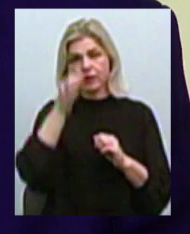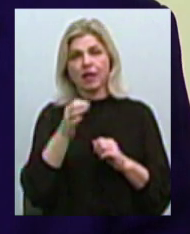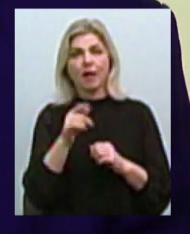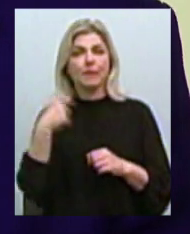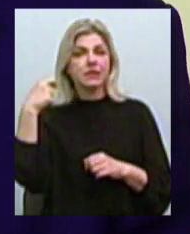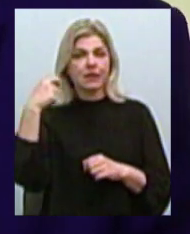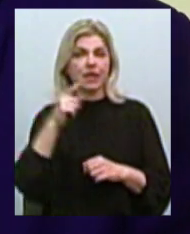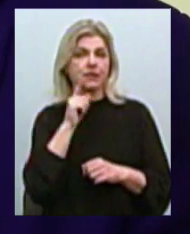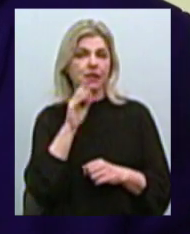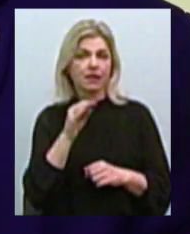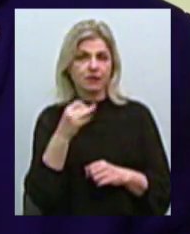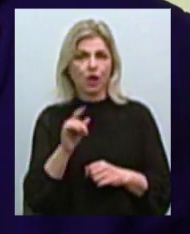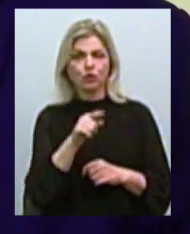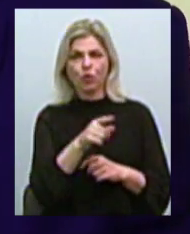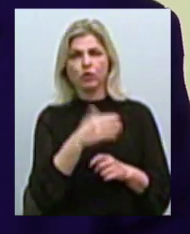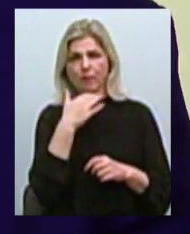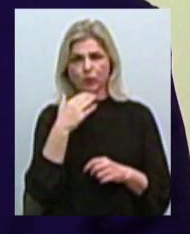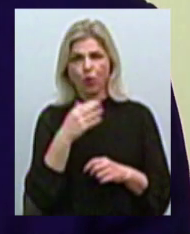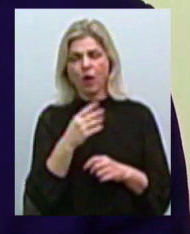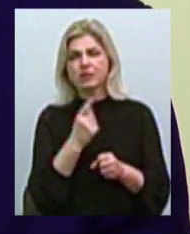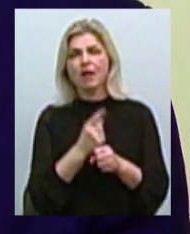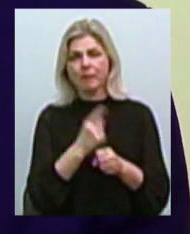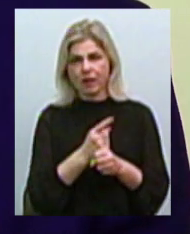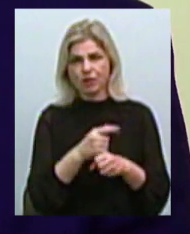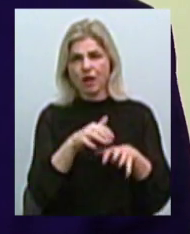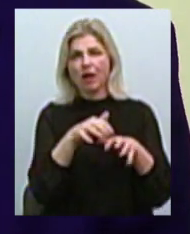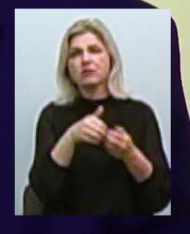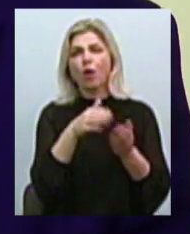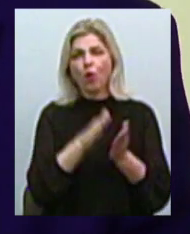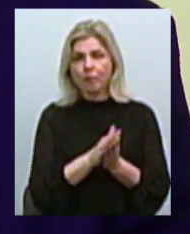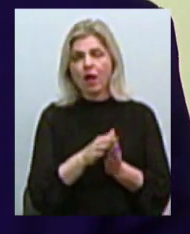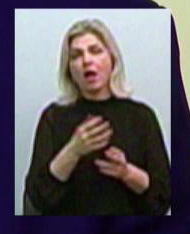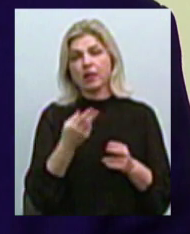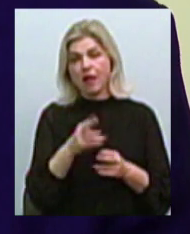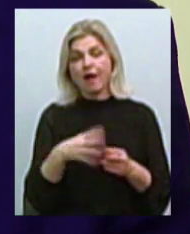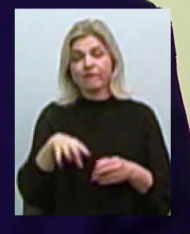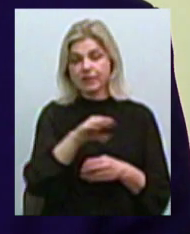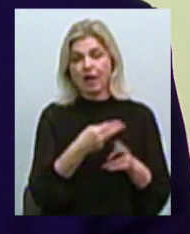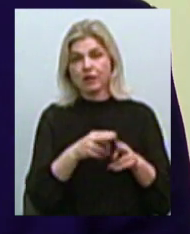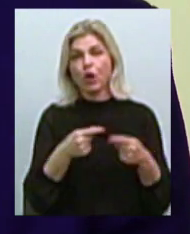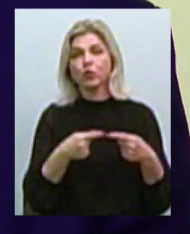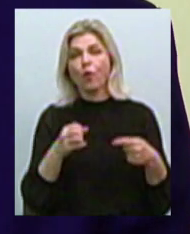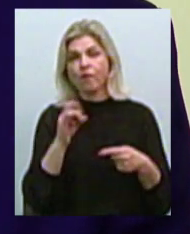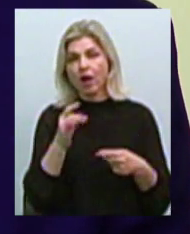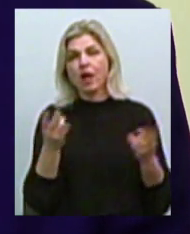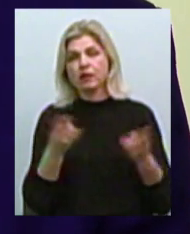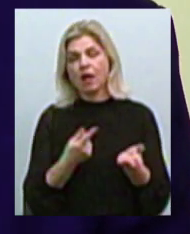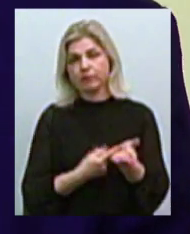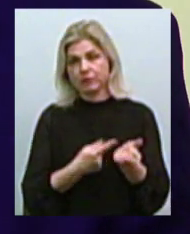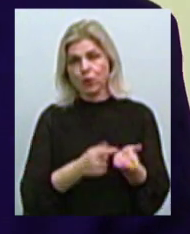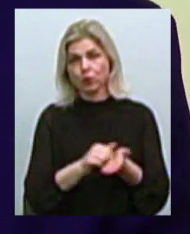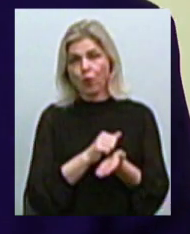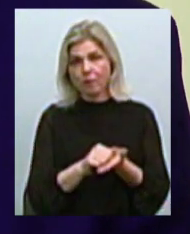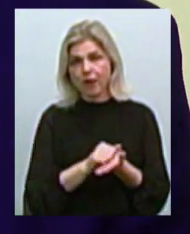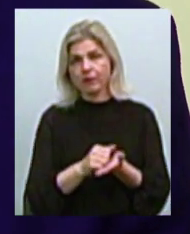Зеленський, що вони контрабандою потрапляють в Україну. Для цих всіх товарів необхідно буде підтвердні документи